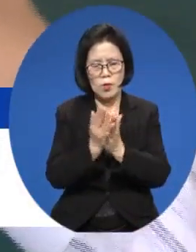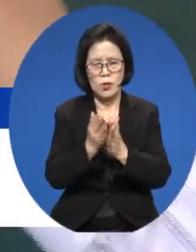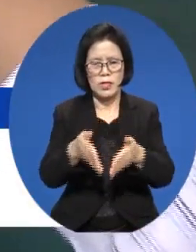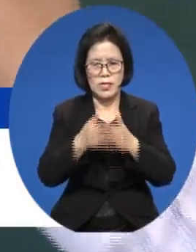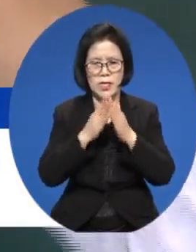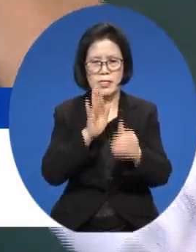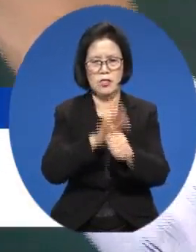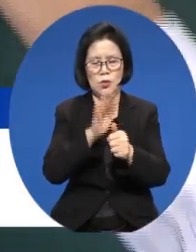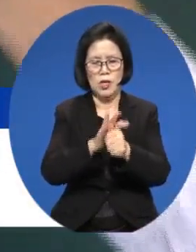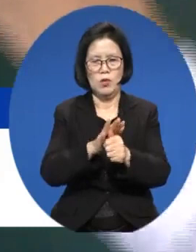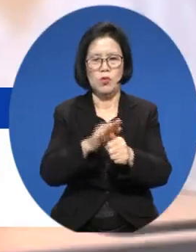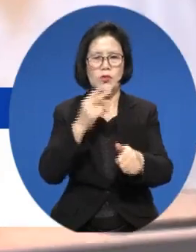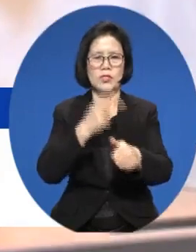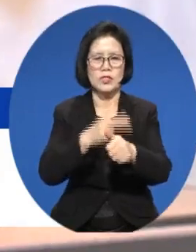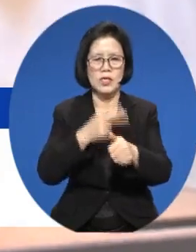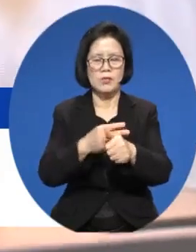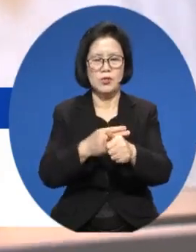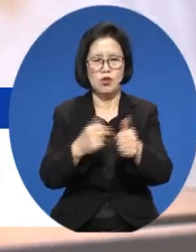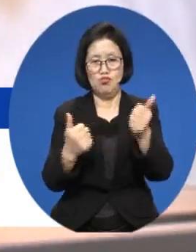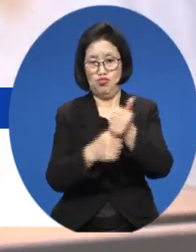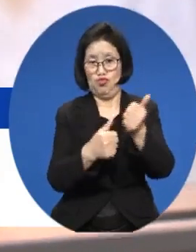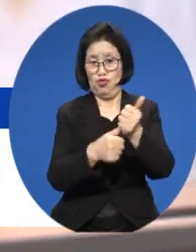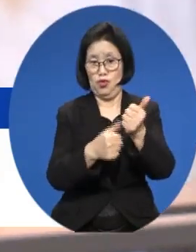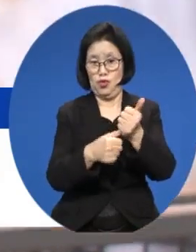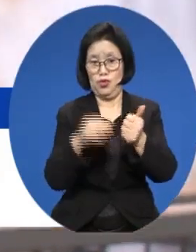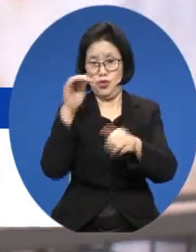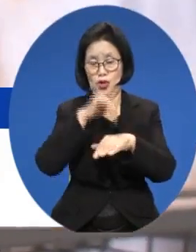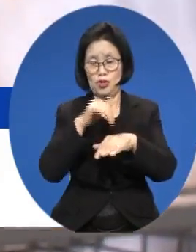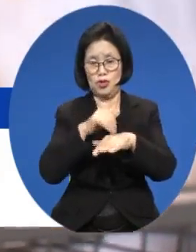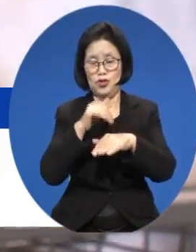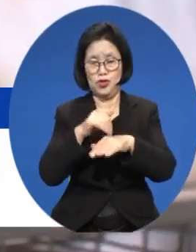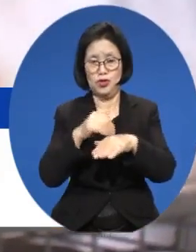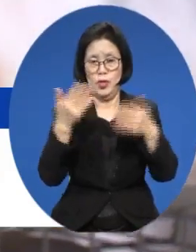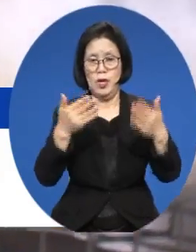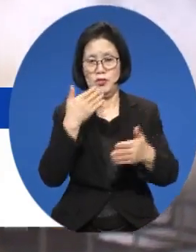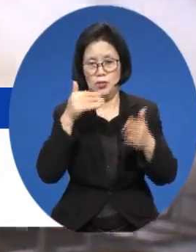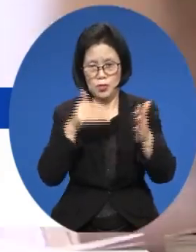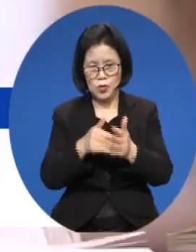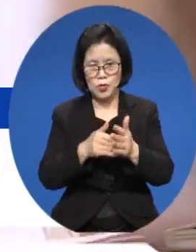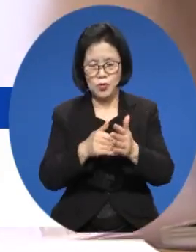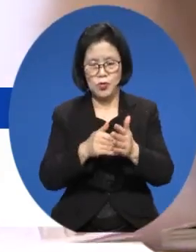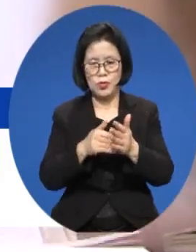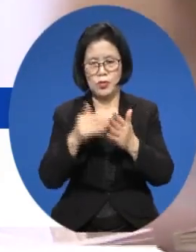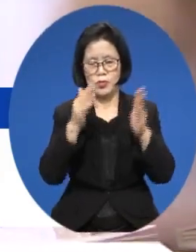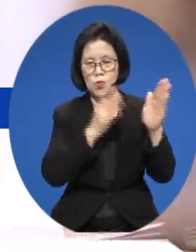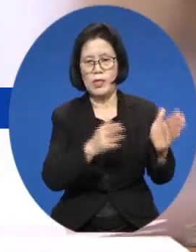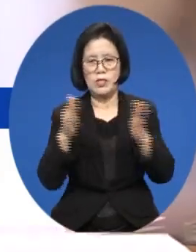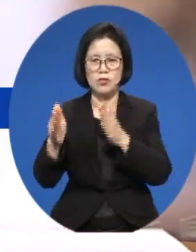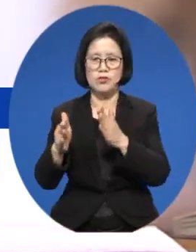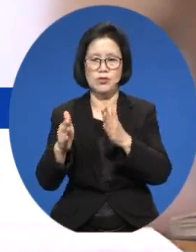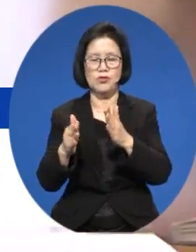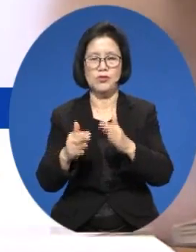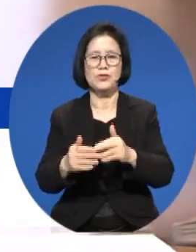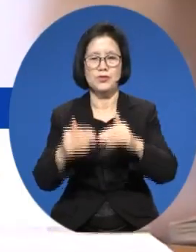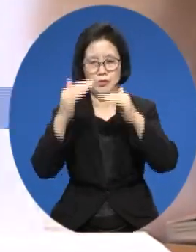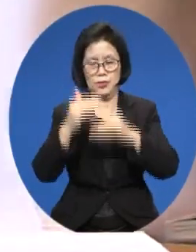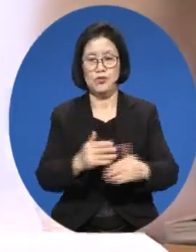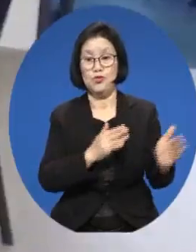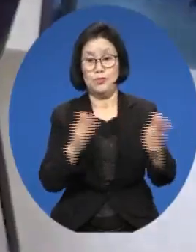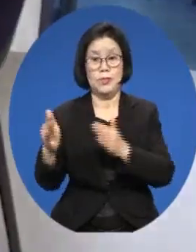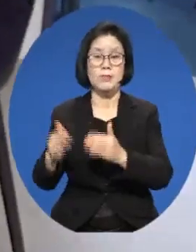지원하고 또 선생님들이 이제 이렇게 부전공 연수를 받을 수 있도록 그 일련 과정을